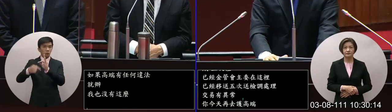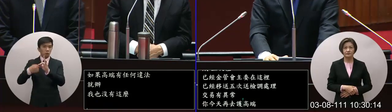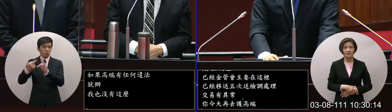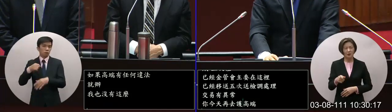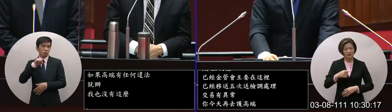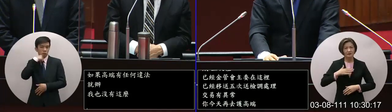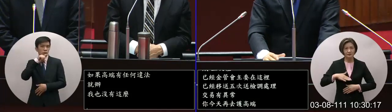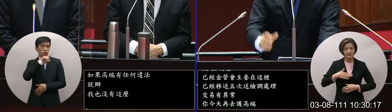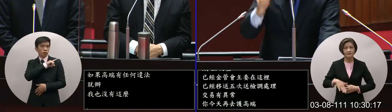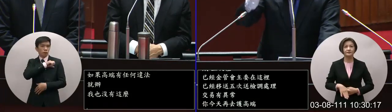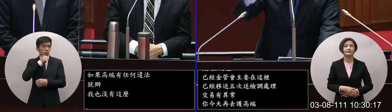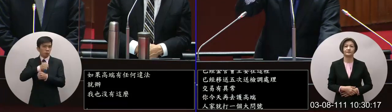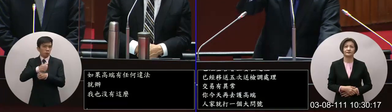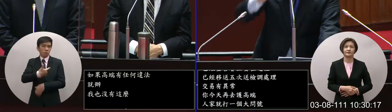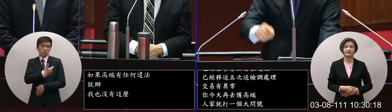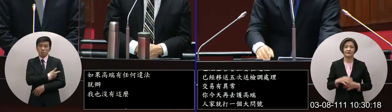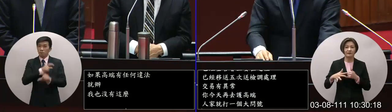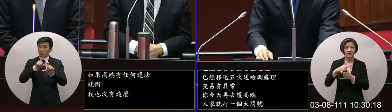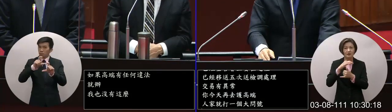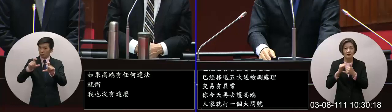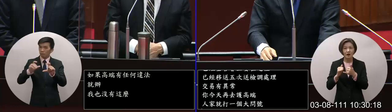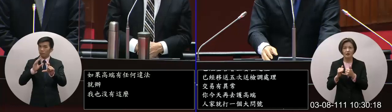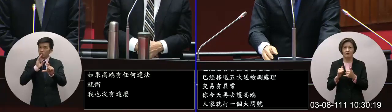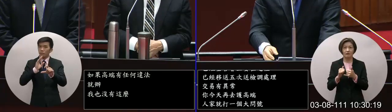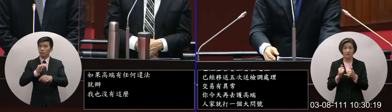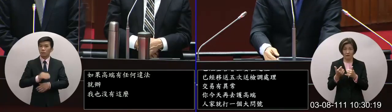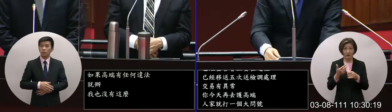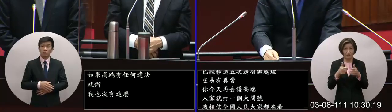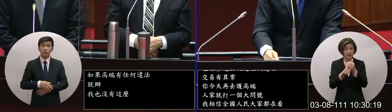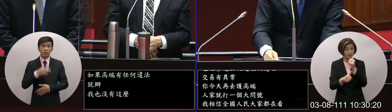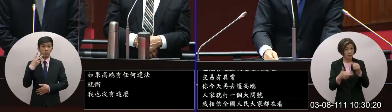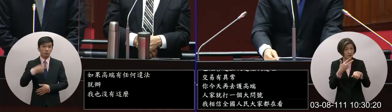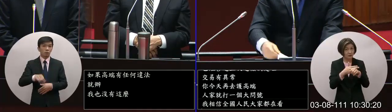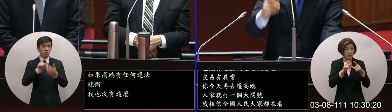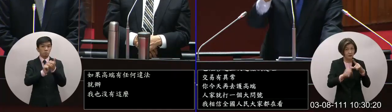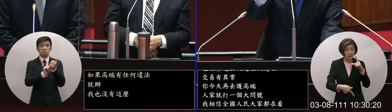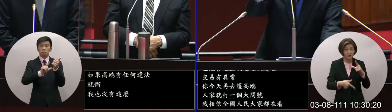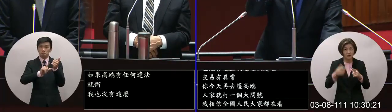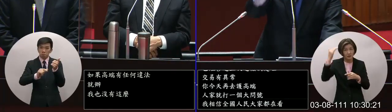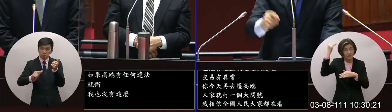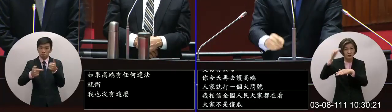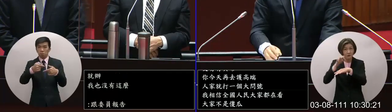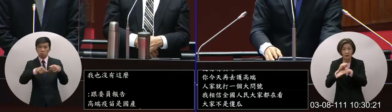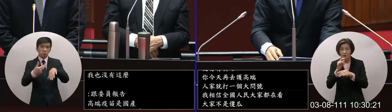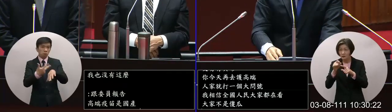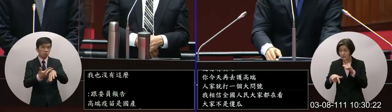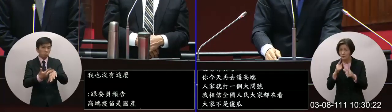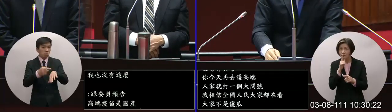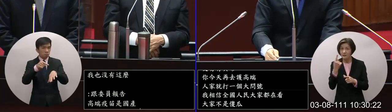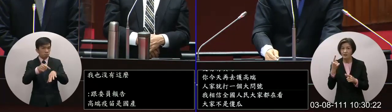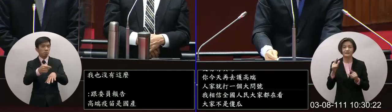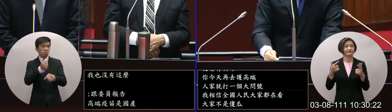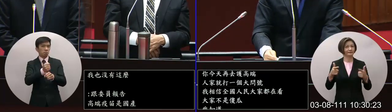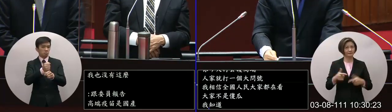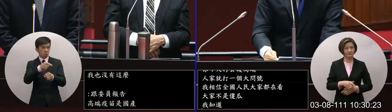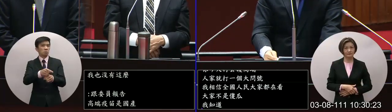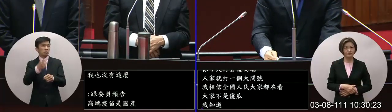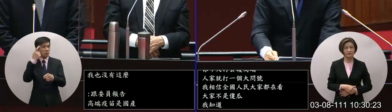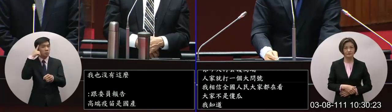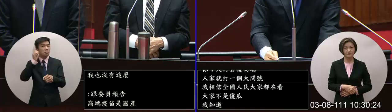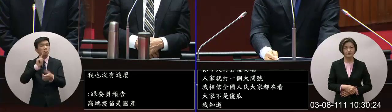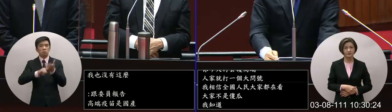够成功的疫苗， 那全国也不是只有高端一家公司而已、啊、 生技业的一个态度， 生技产业不是只有一个高端 一 家公司而已，